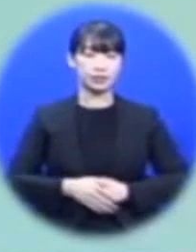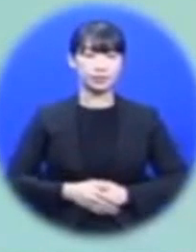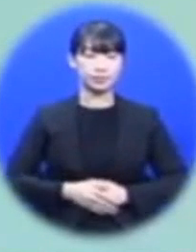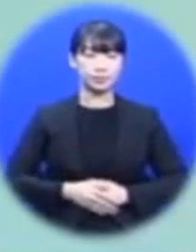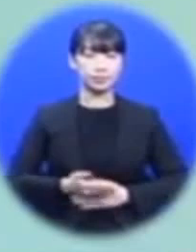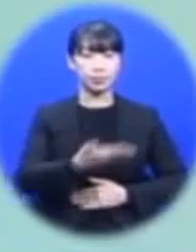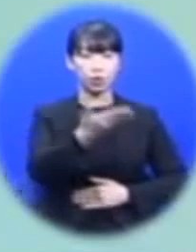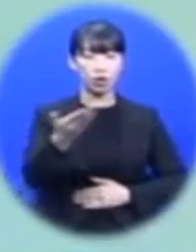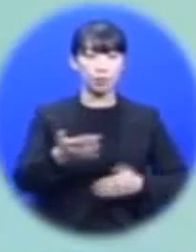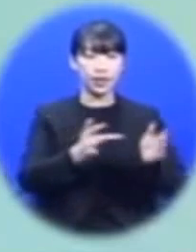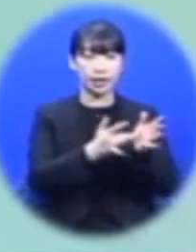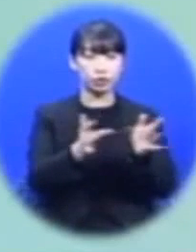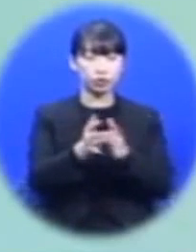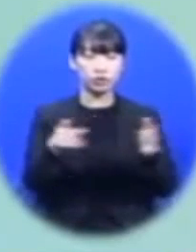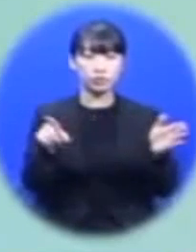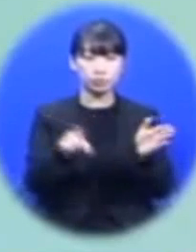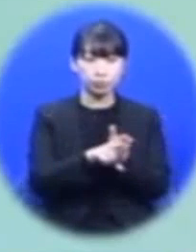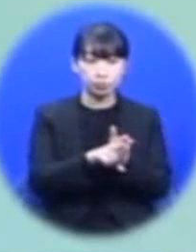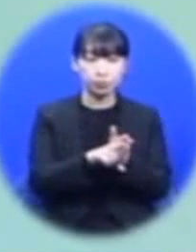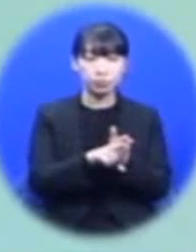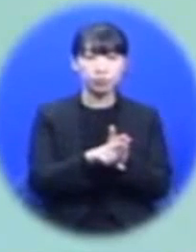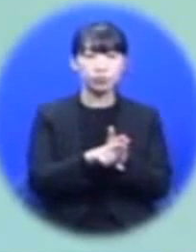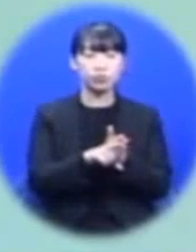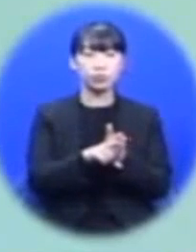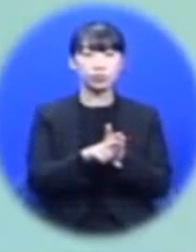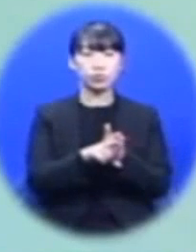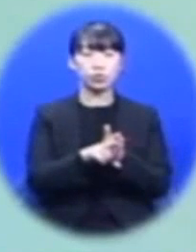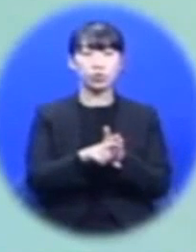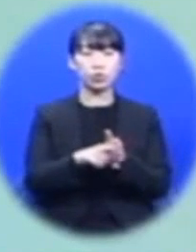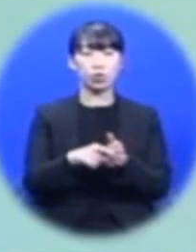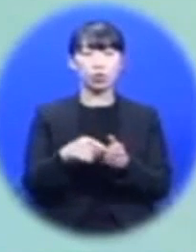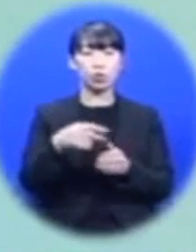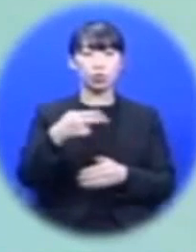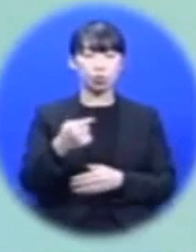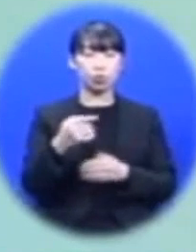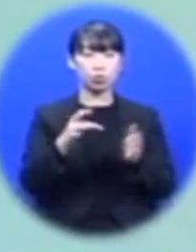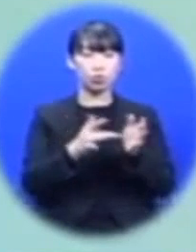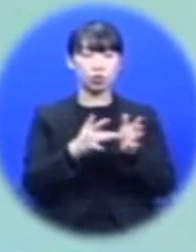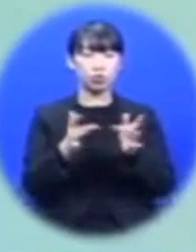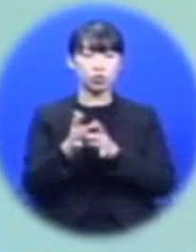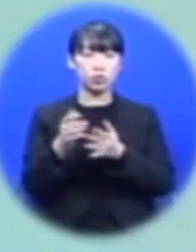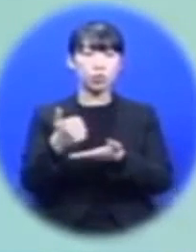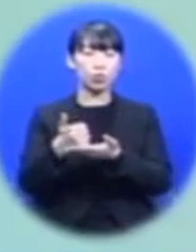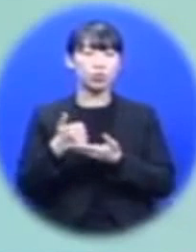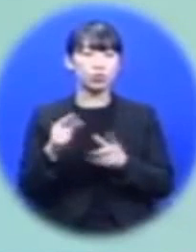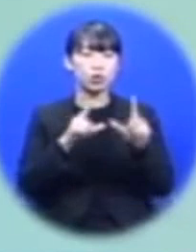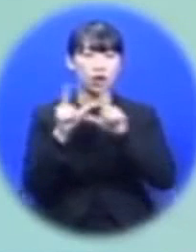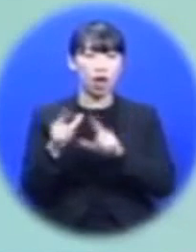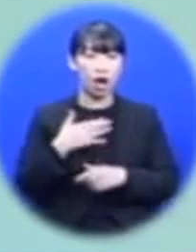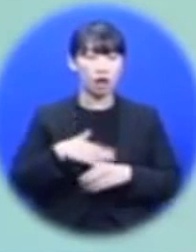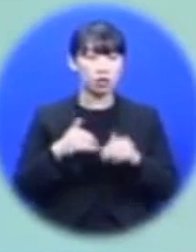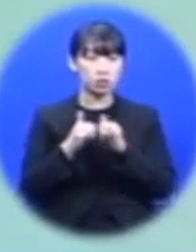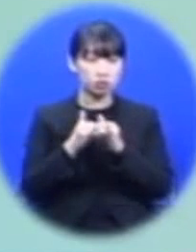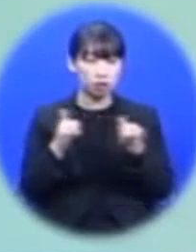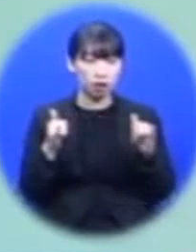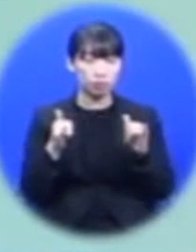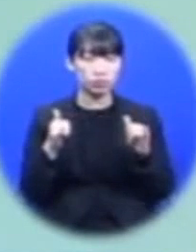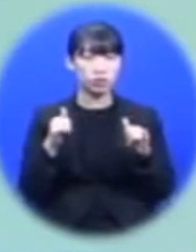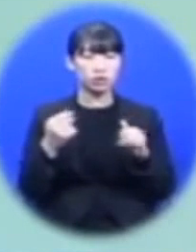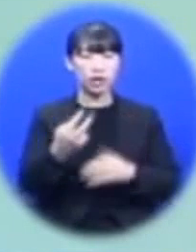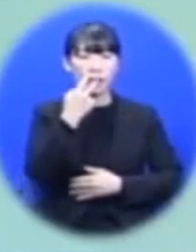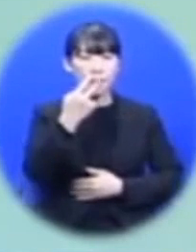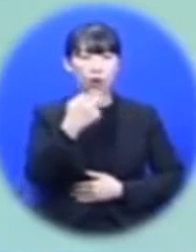믿어도 예수님을 정말 마음에 모시고 산다는 것을 정말 아는 사람은 그 생명이